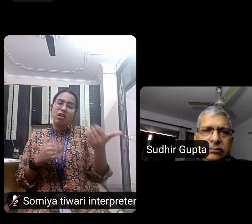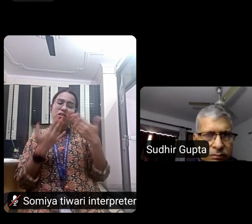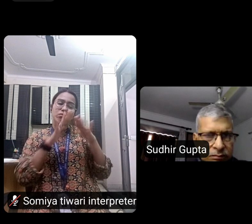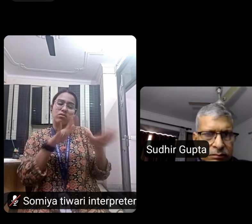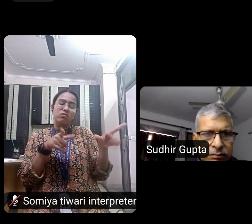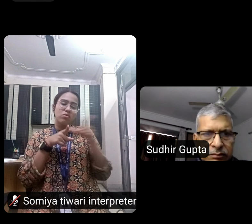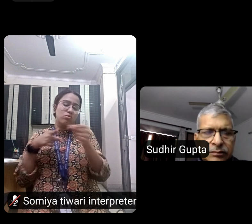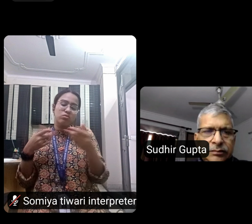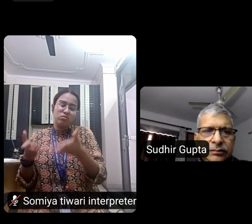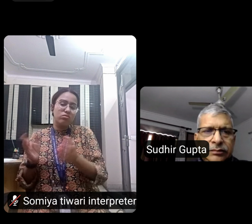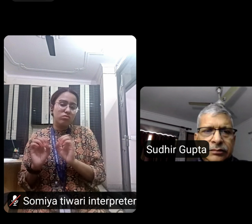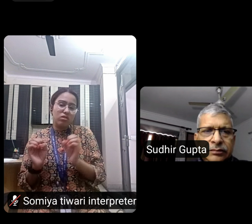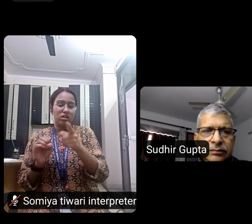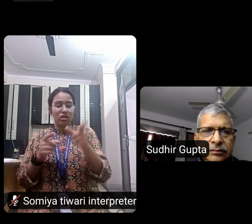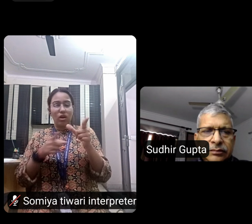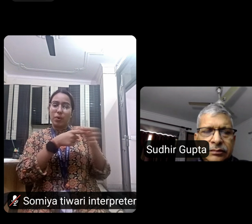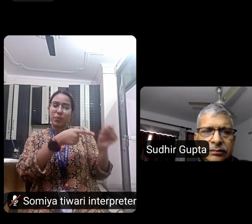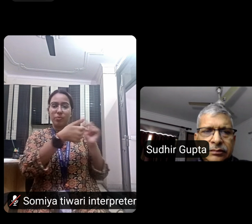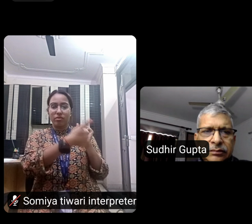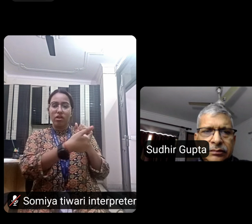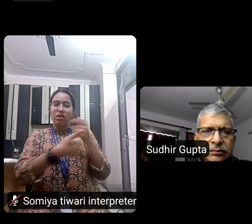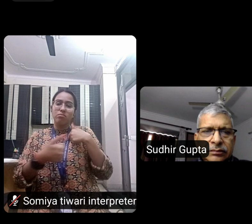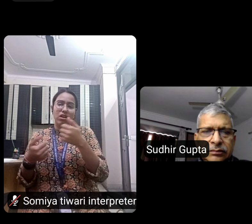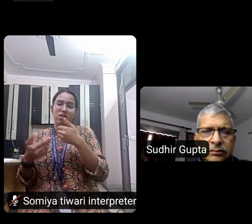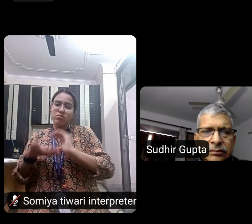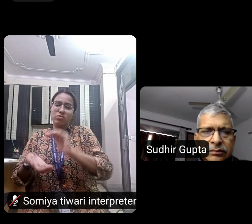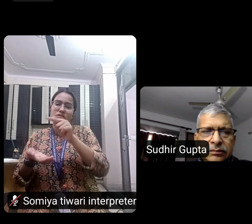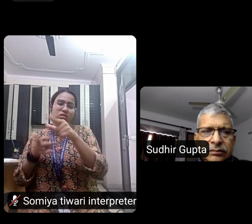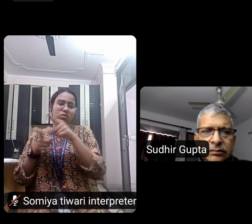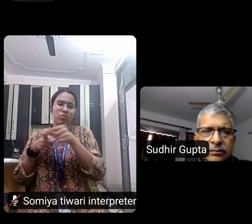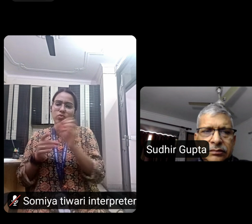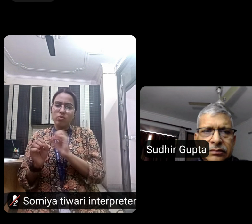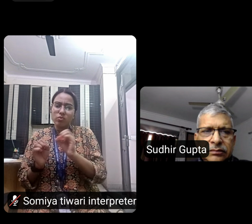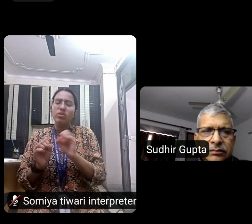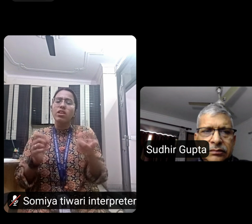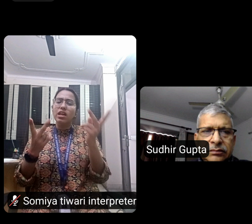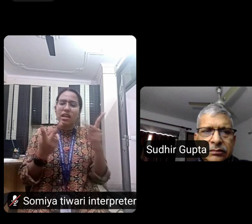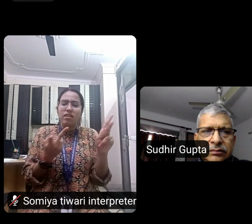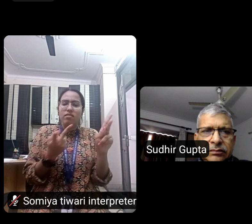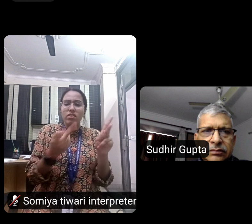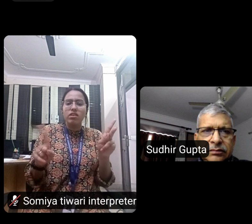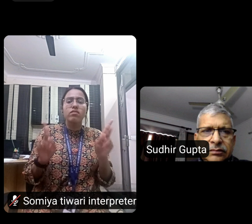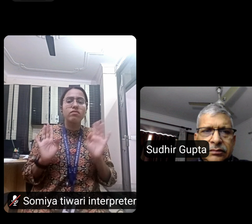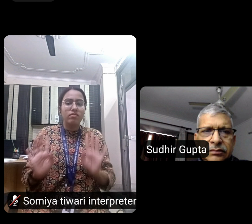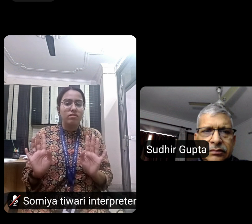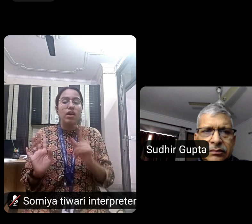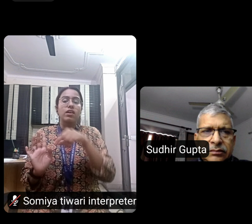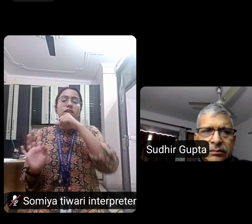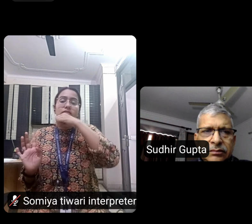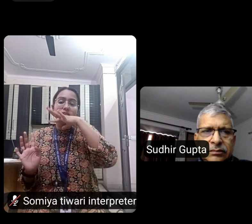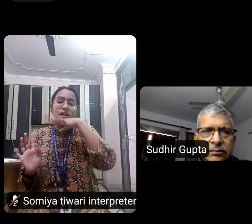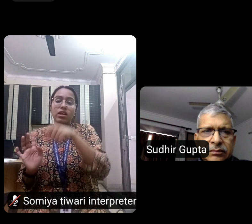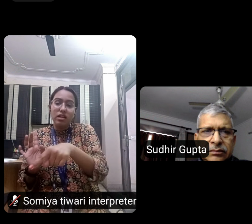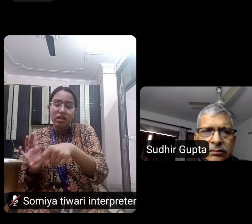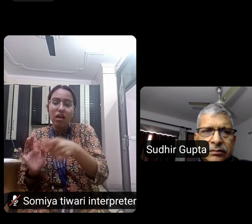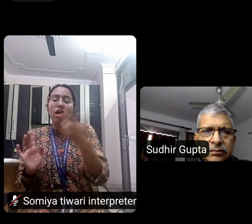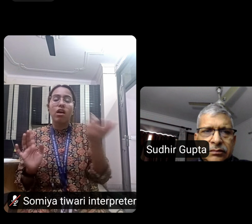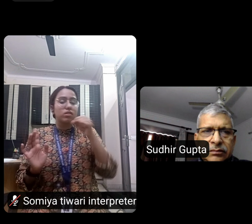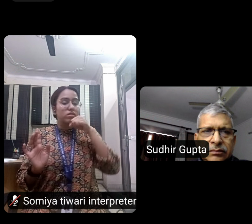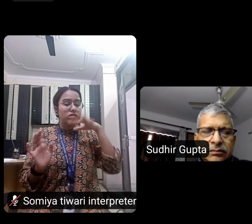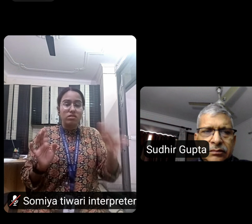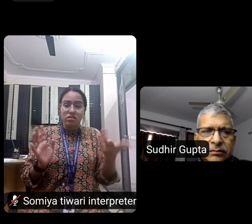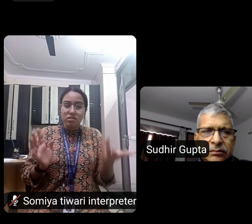की लर्निंग कैपेसिटी अलग होती है, सीवियरिटी जैसे मैंने बोला कि सीवियरिटी, एज ऑफ आइडेंटिफिकेशन, इन सब चीज़ों पे मैटर